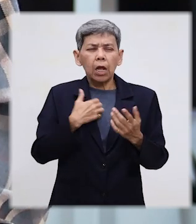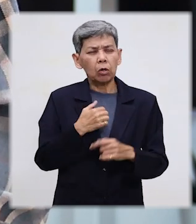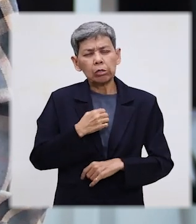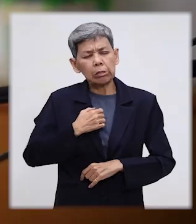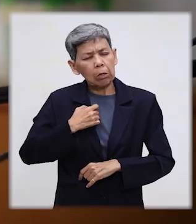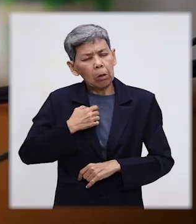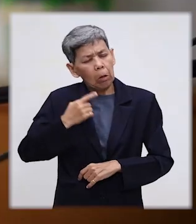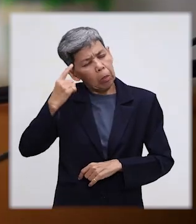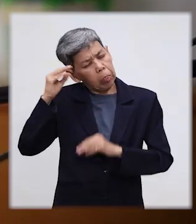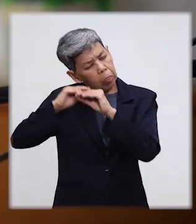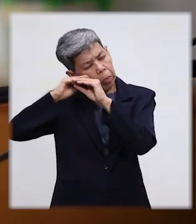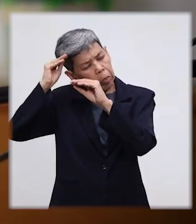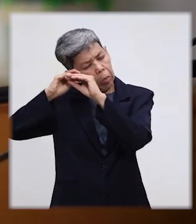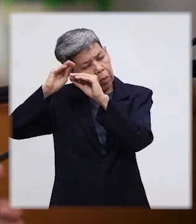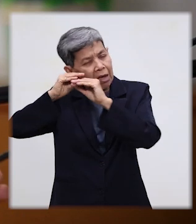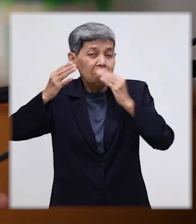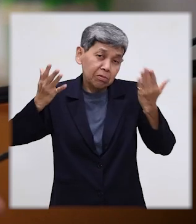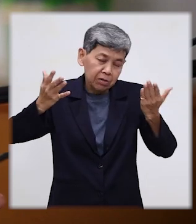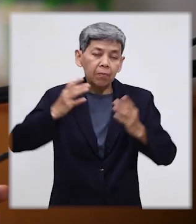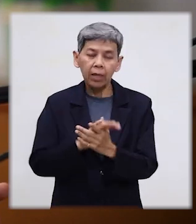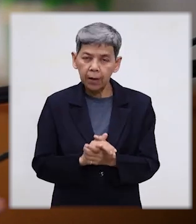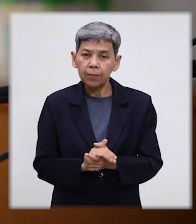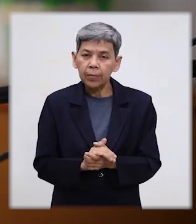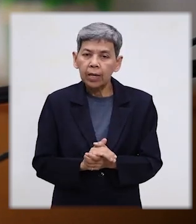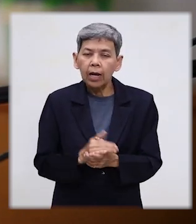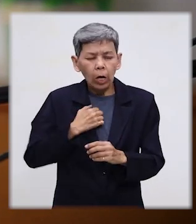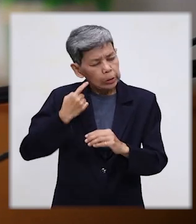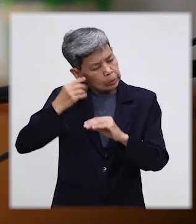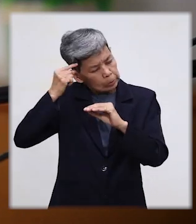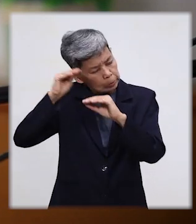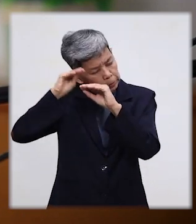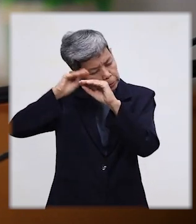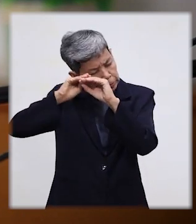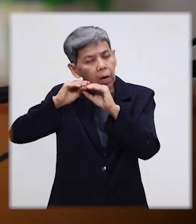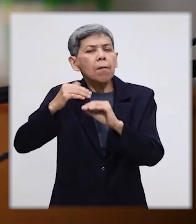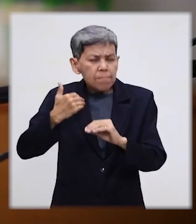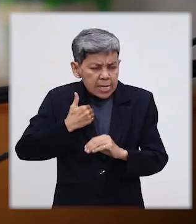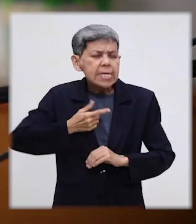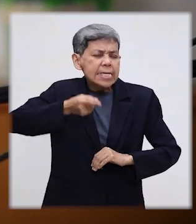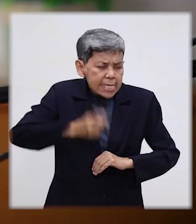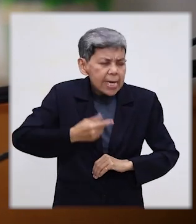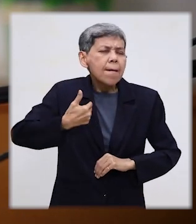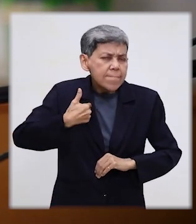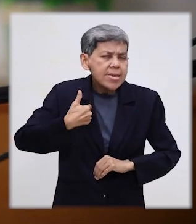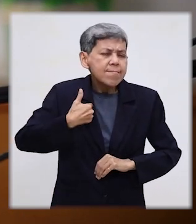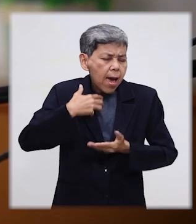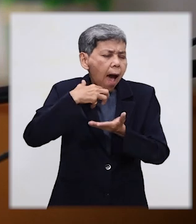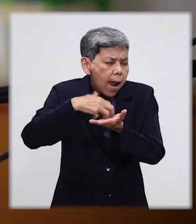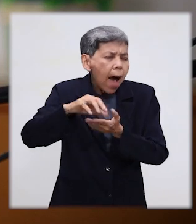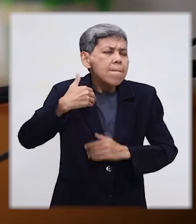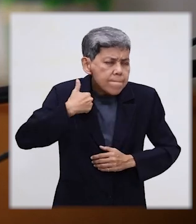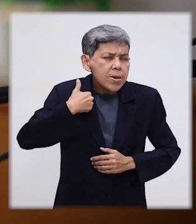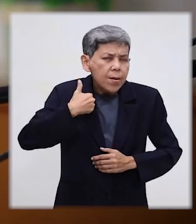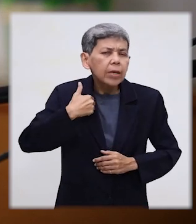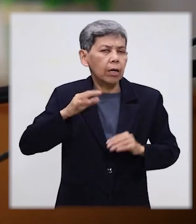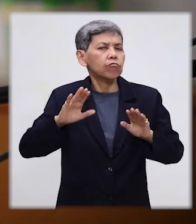ได้แต่ในความเพ้อเจ้อเนี่ยมันเล่าความจริงอยู่มันก็เลยแบบก็ต้องบาลานซ์ไอ้พวกนี้ให้ได้ไม่งั้นก็